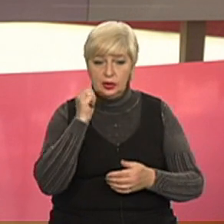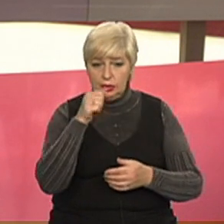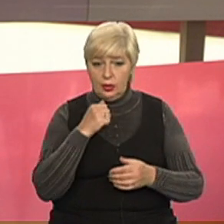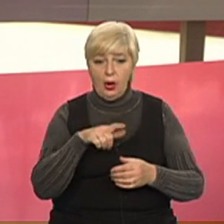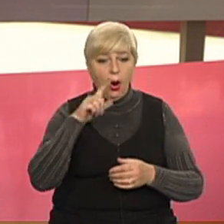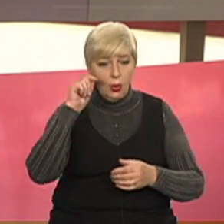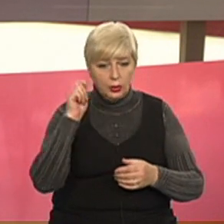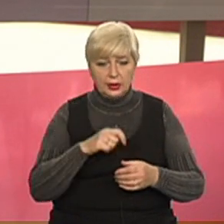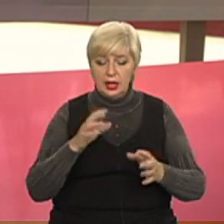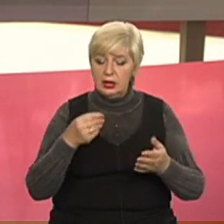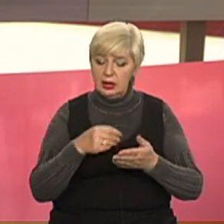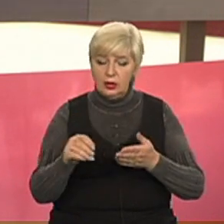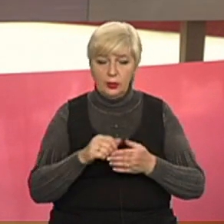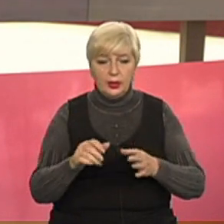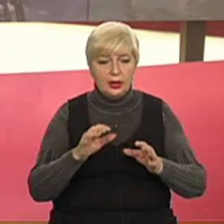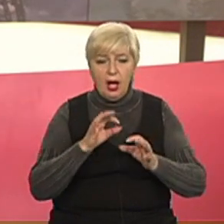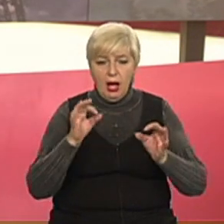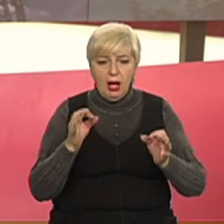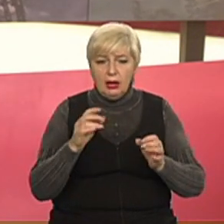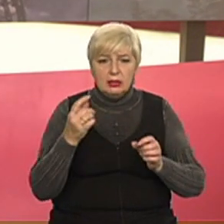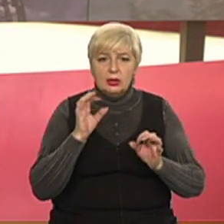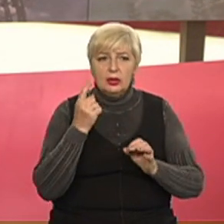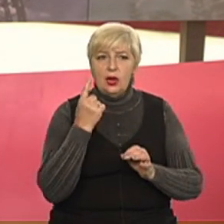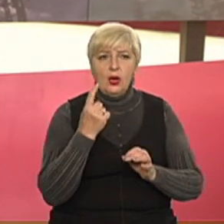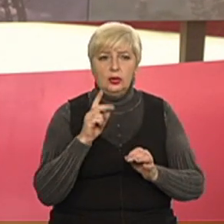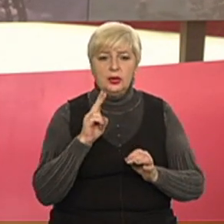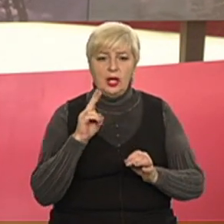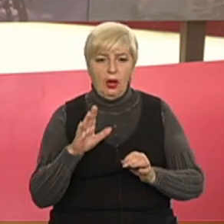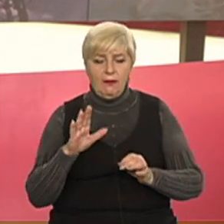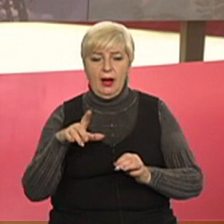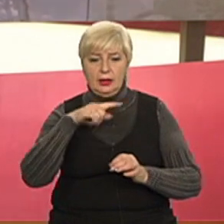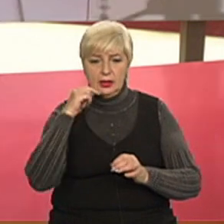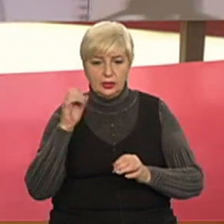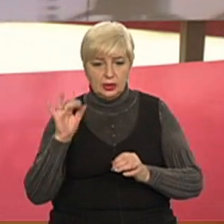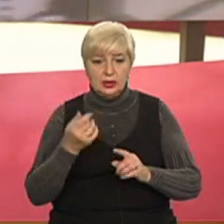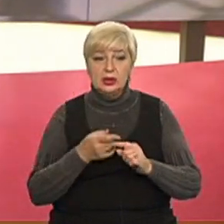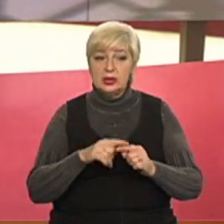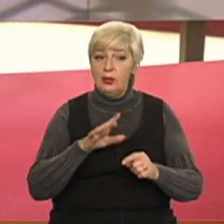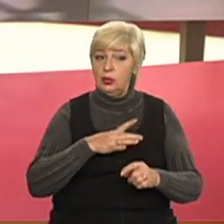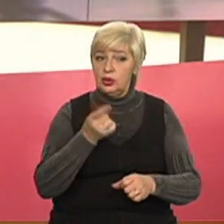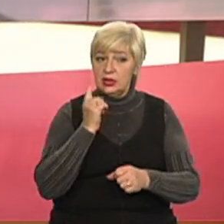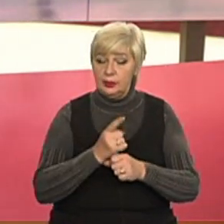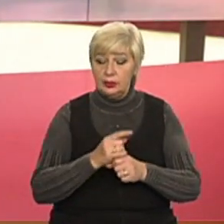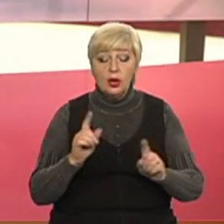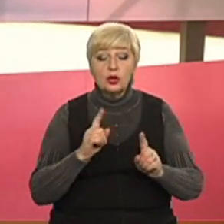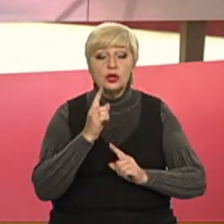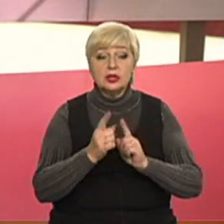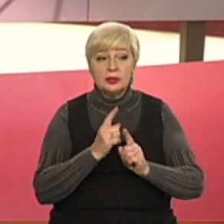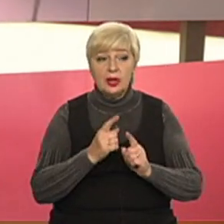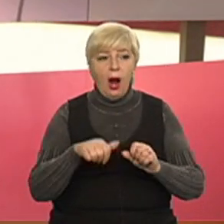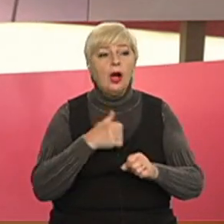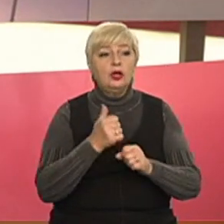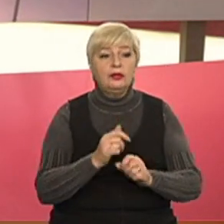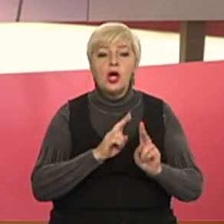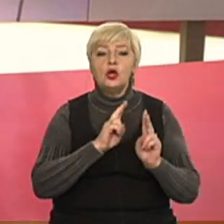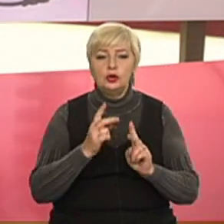купила жодного кремлівського кіловата. Робити це за двосторонніми контрактами було заборонено. Тож, що змінилось? А найголовніше –